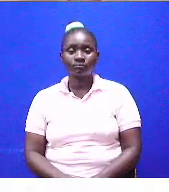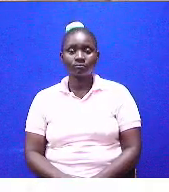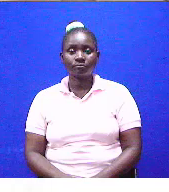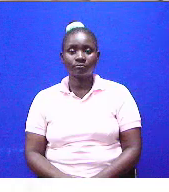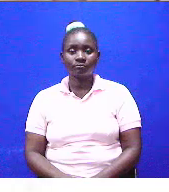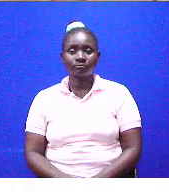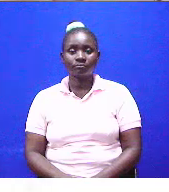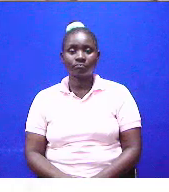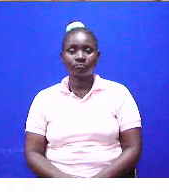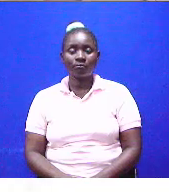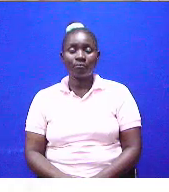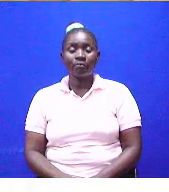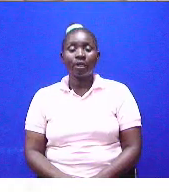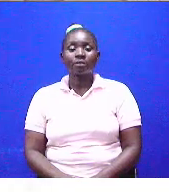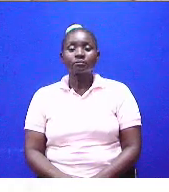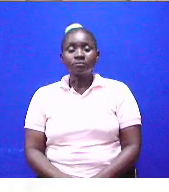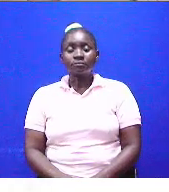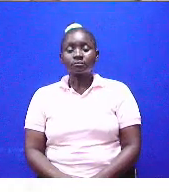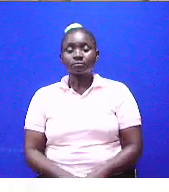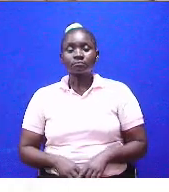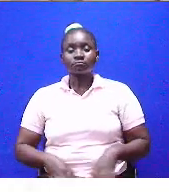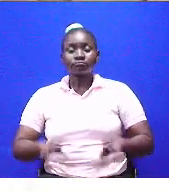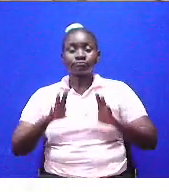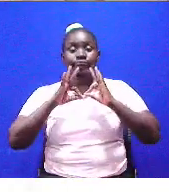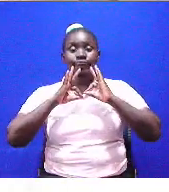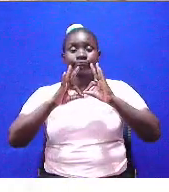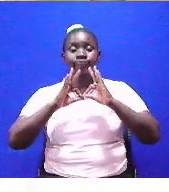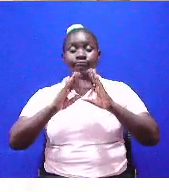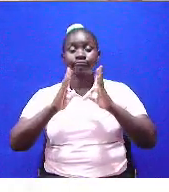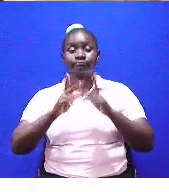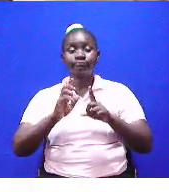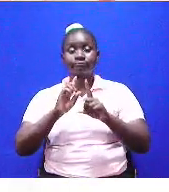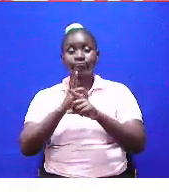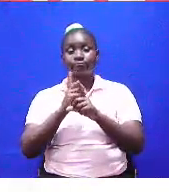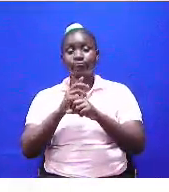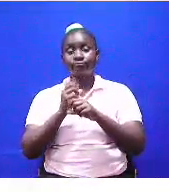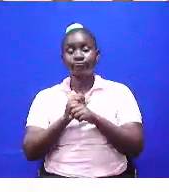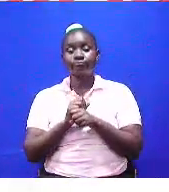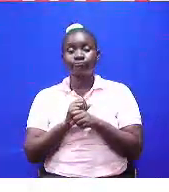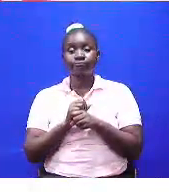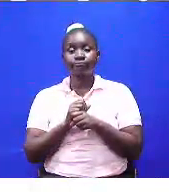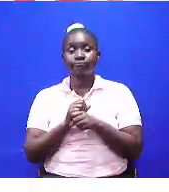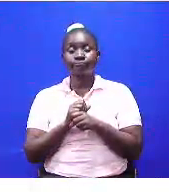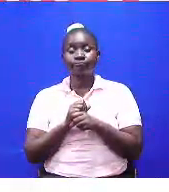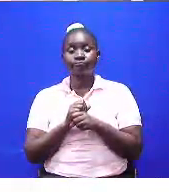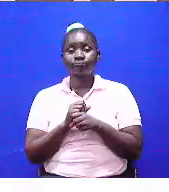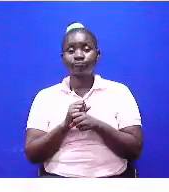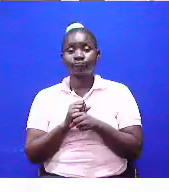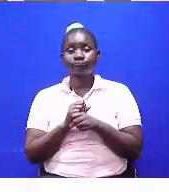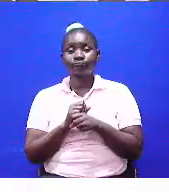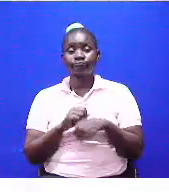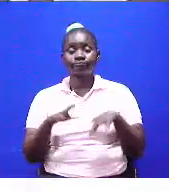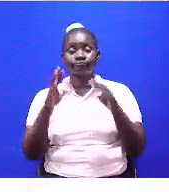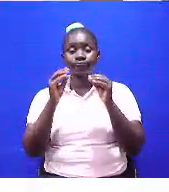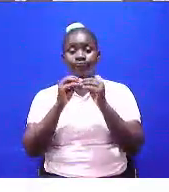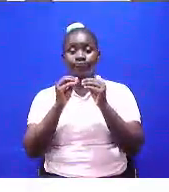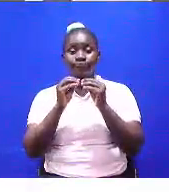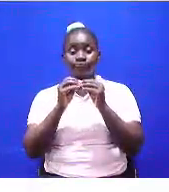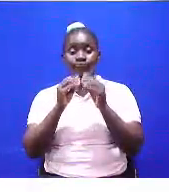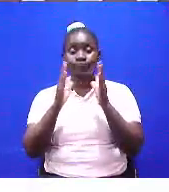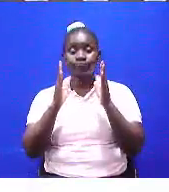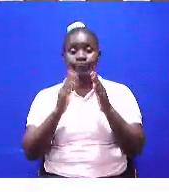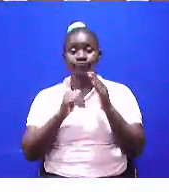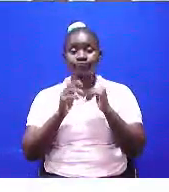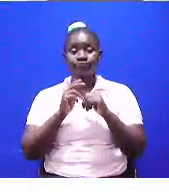mungu wangu aso kubugata na kwa barande vichikanisa ao ao chege pentekoste Omu sangereka na omu nene ime yomo